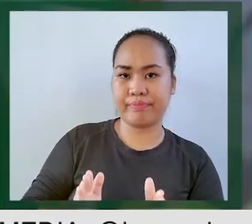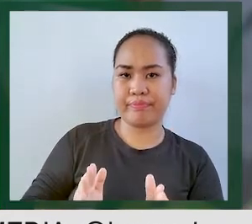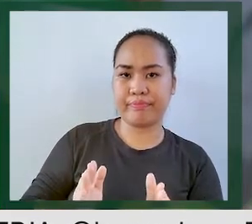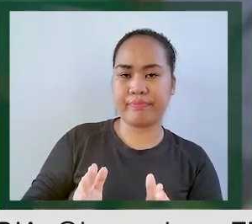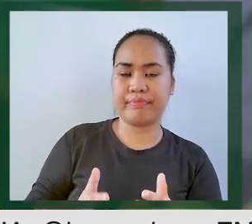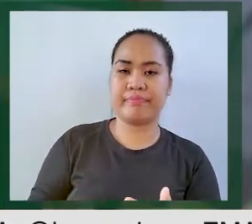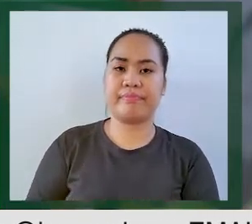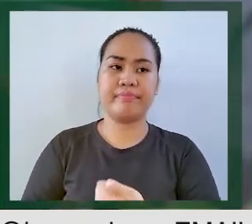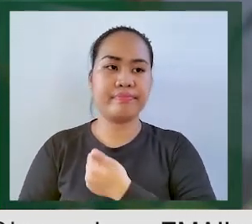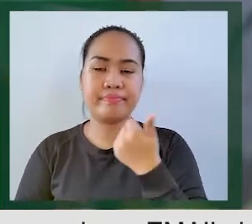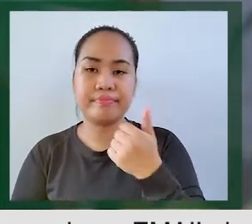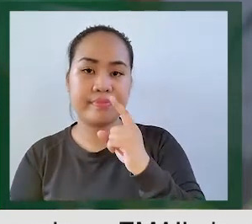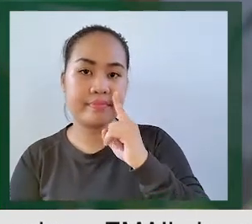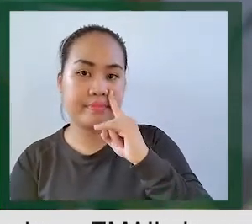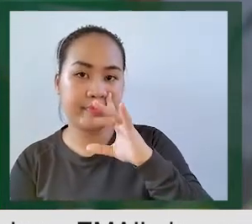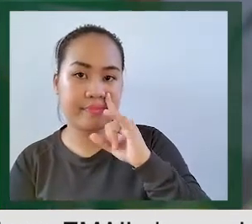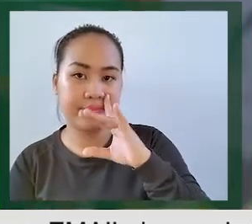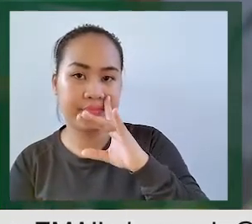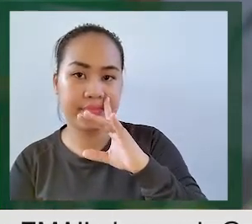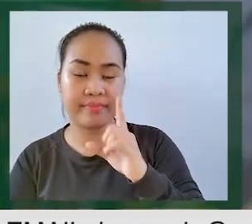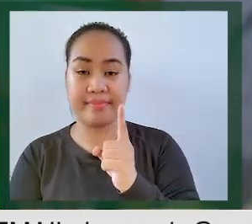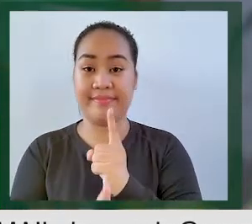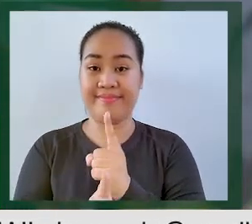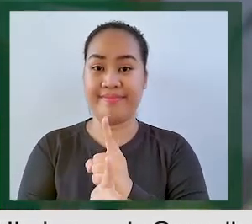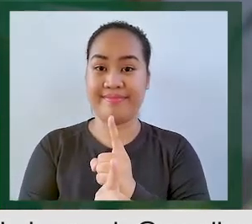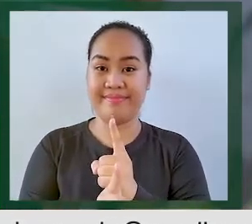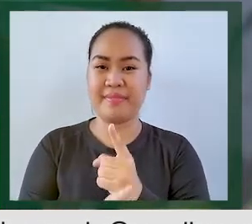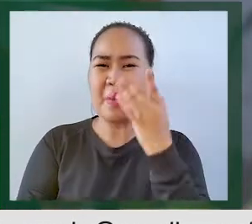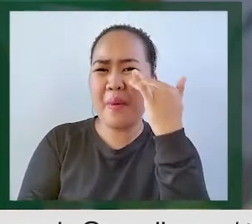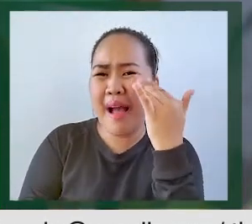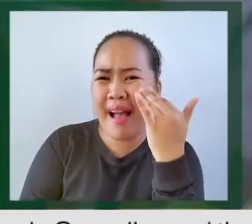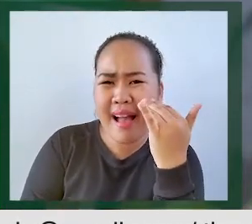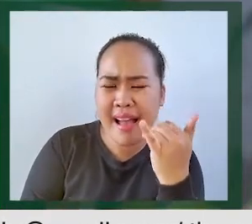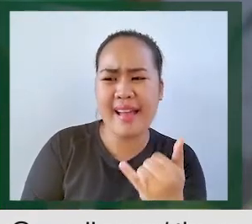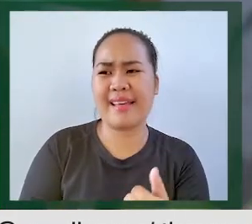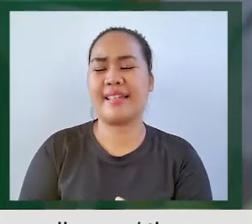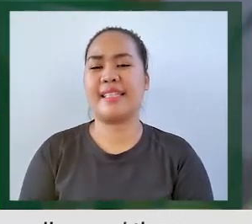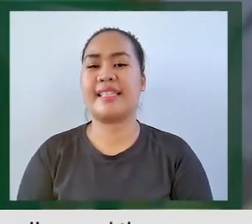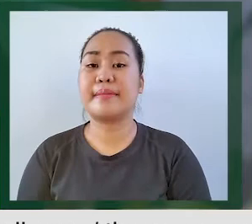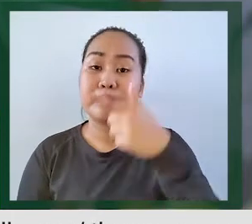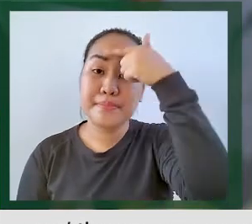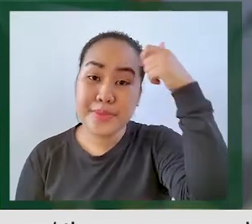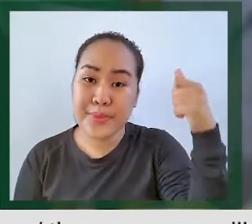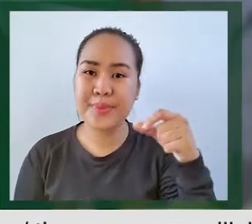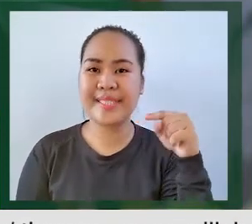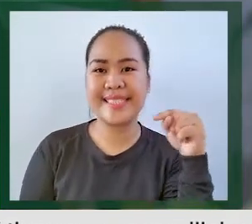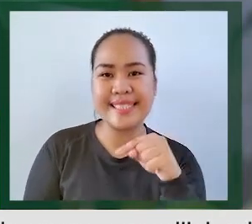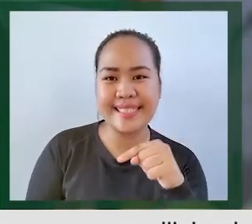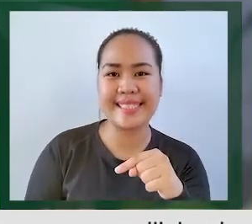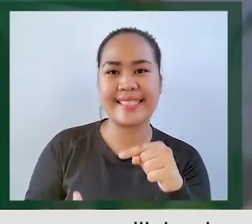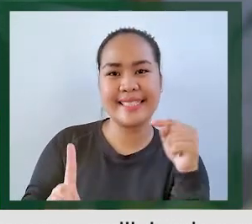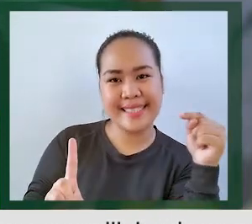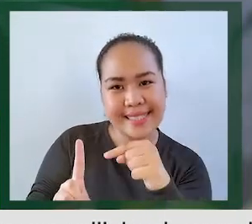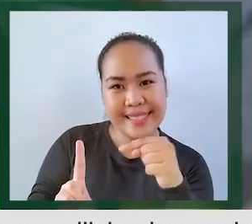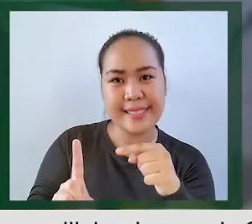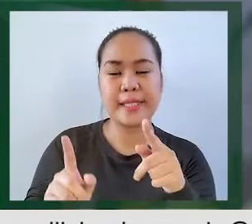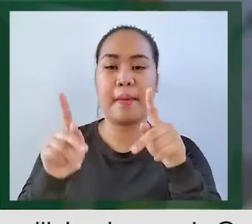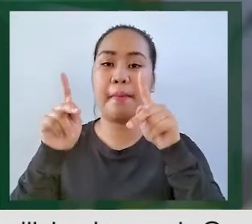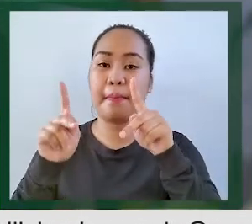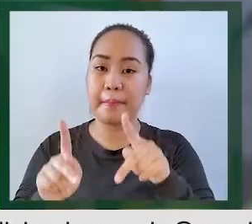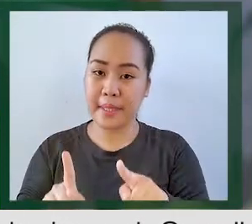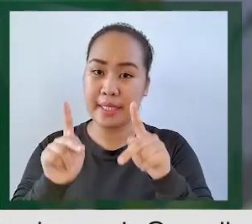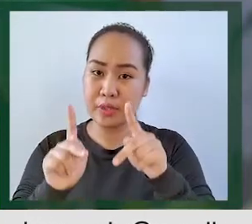nagsisimula talaga sa driver. Kadalasan si driver, no, stay out siya eh. Hindi siya stay in, hindi siya matutulog sa inyong ano.